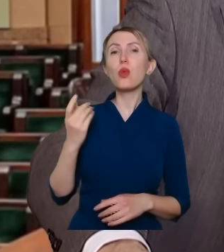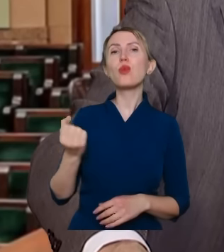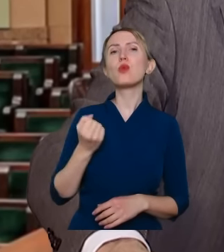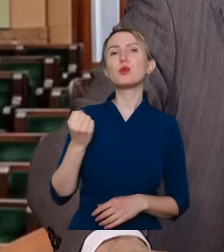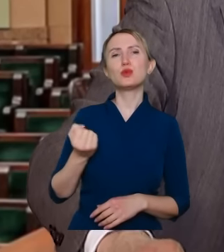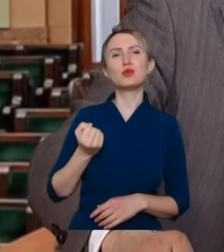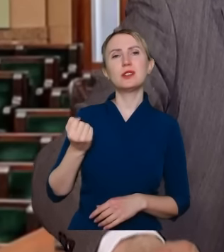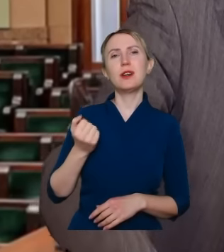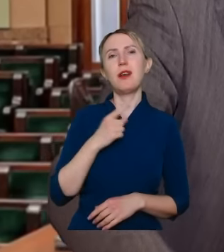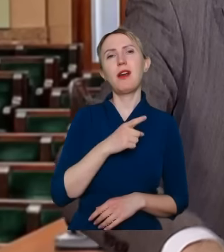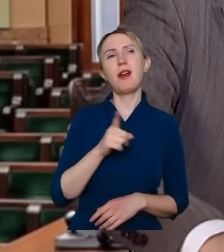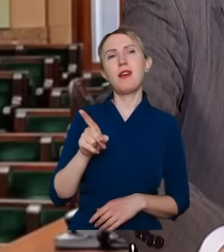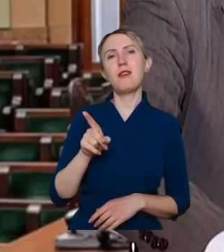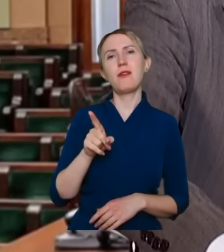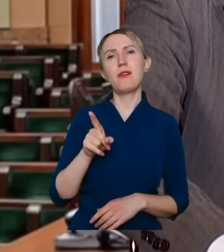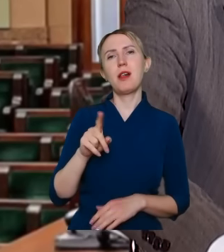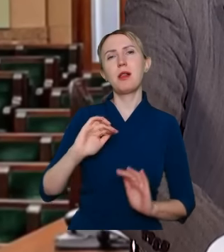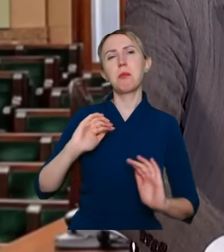właśnie przystawkami